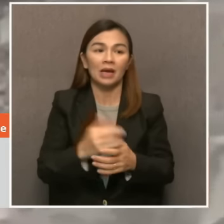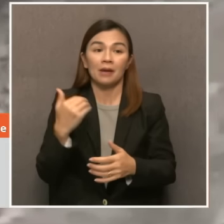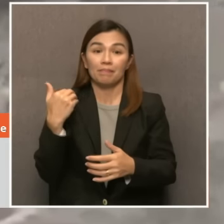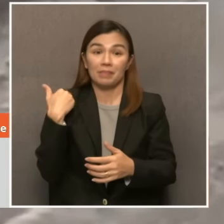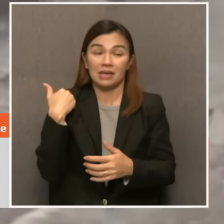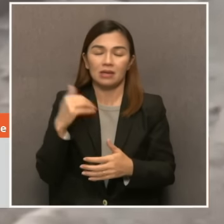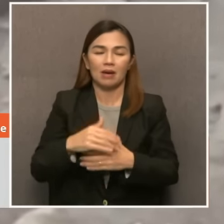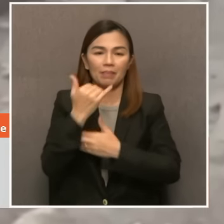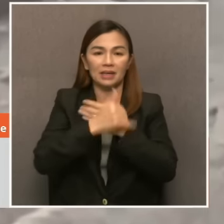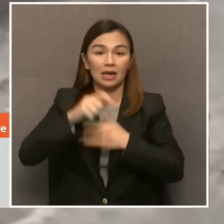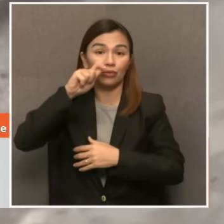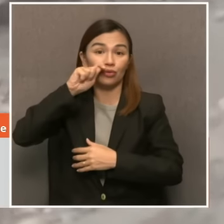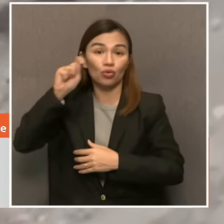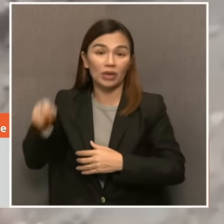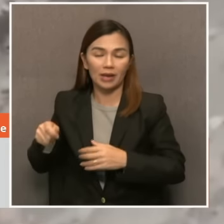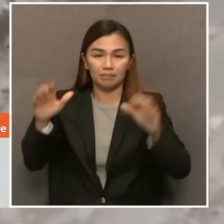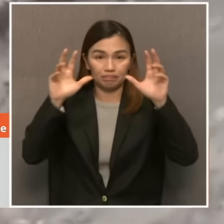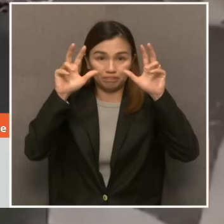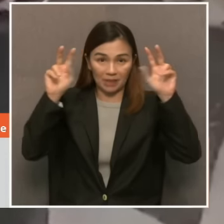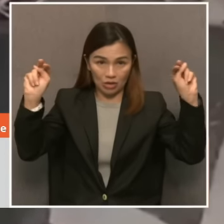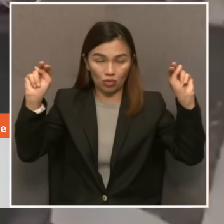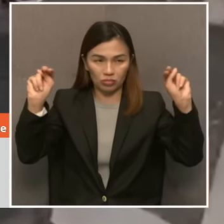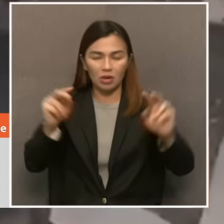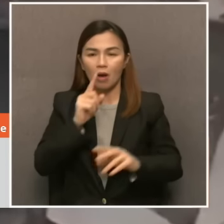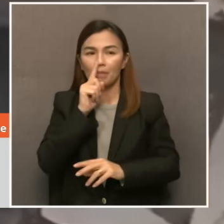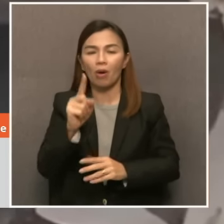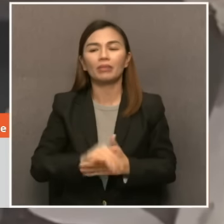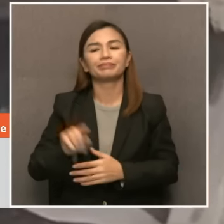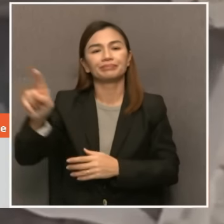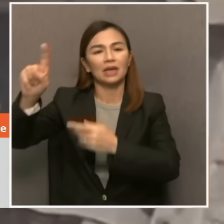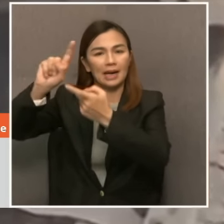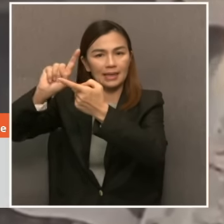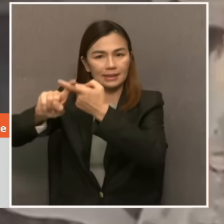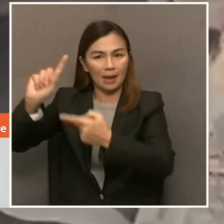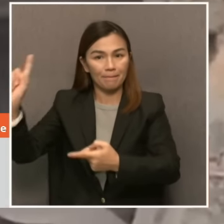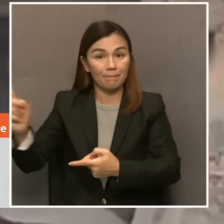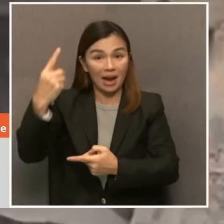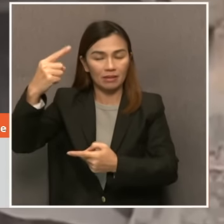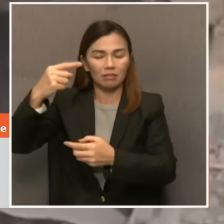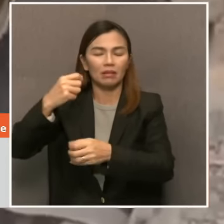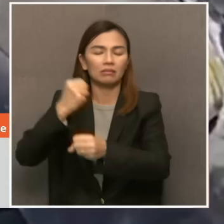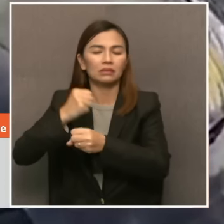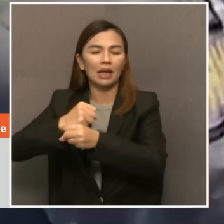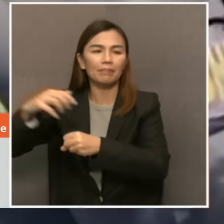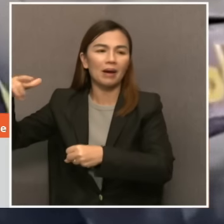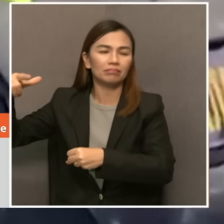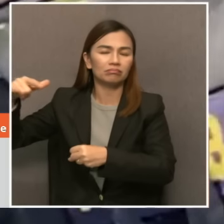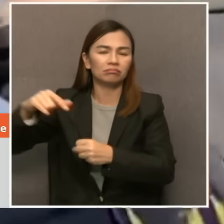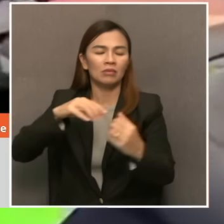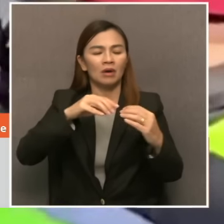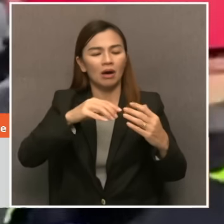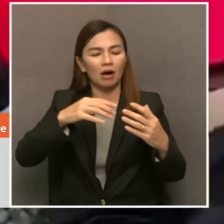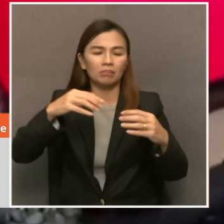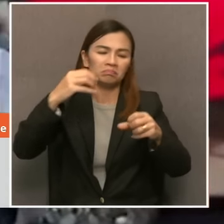กี้ของยูเครนออกมาระบุว่าเป็นอีกครั้งครับที่รัสเซียก่อเหตุโจมตีระบบโครงสร้างพื้นฐานของประชาชนชาวยูเคร